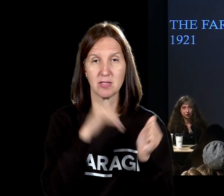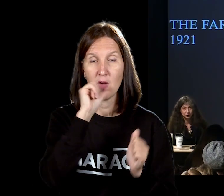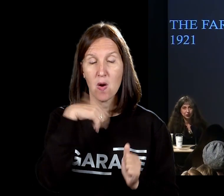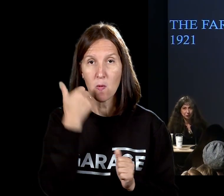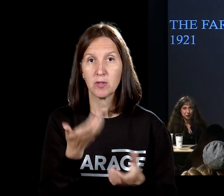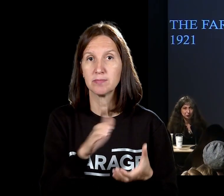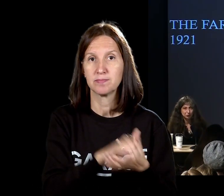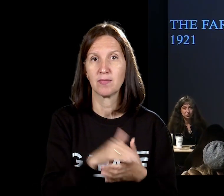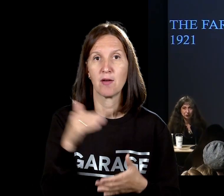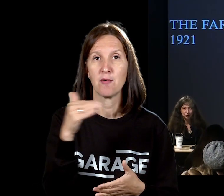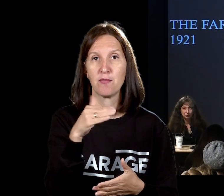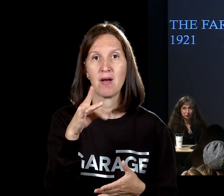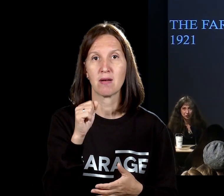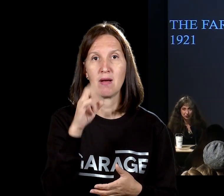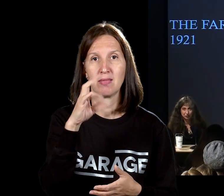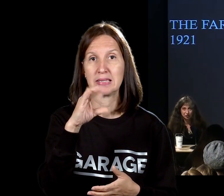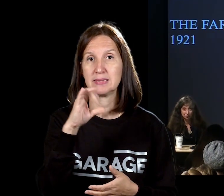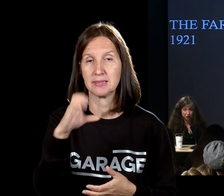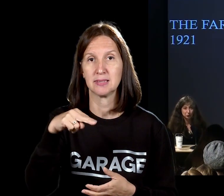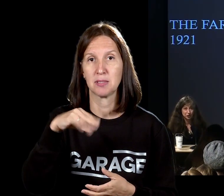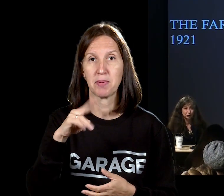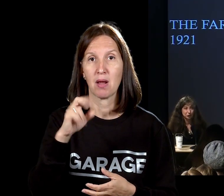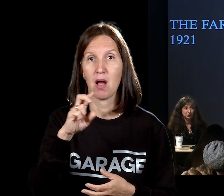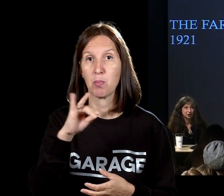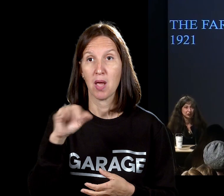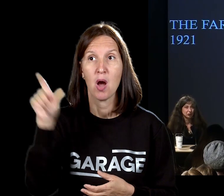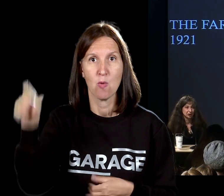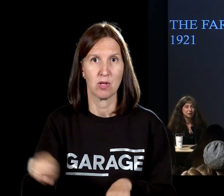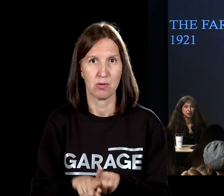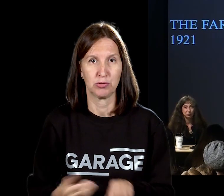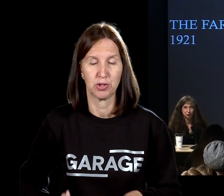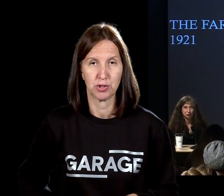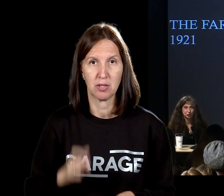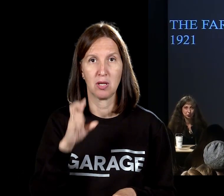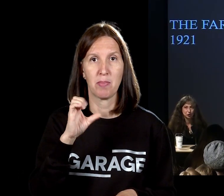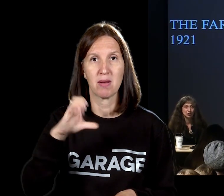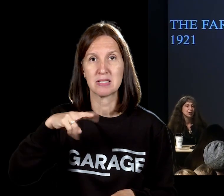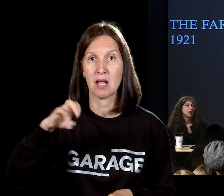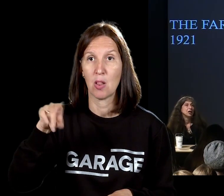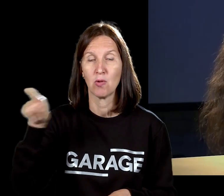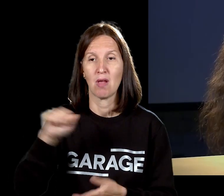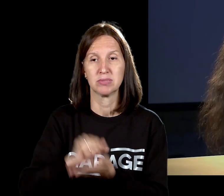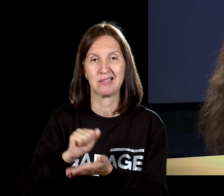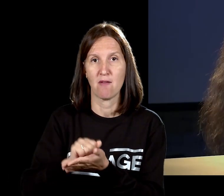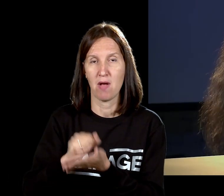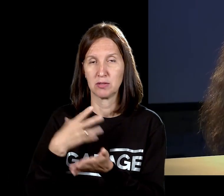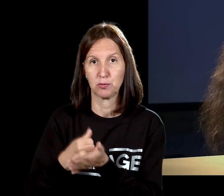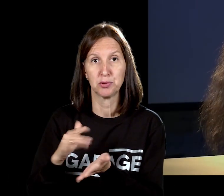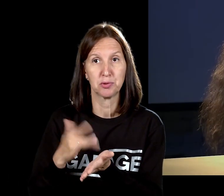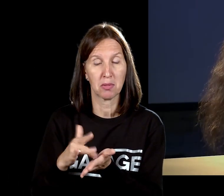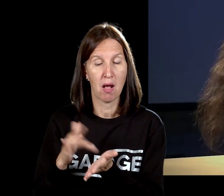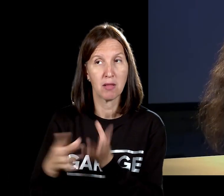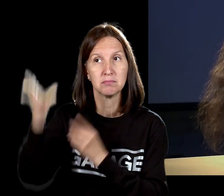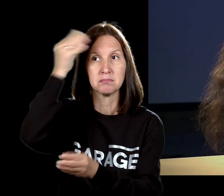с Франсисом Пикаби, который в это время жил в Барселоне, издавал там свой журнал, знакомится с